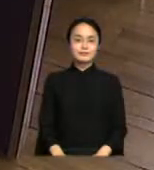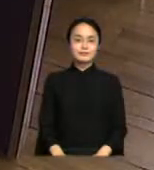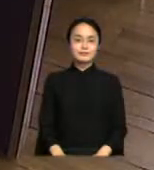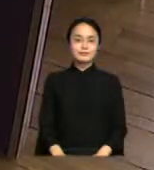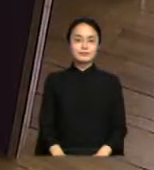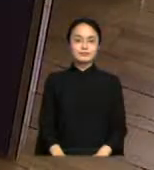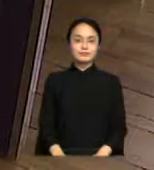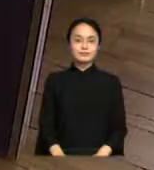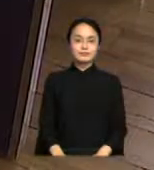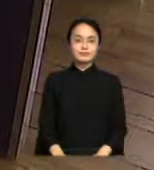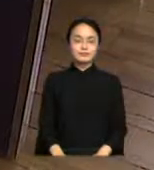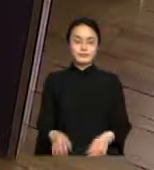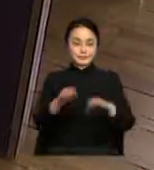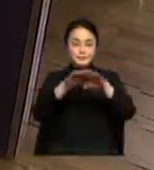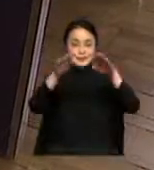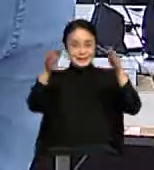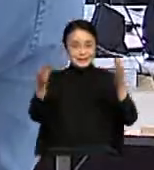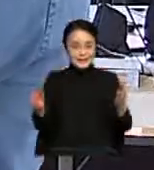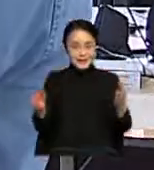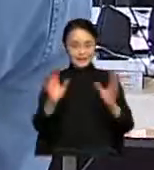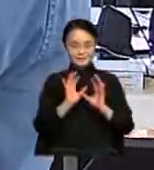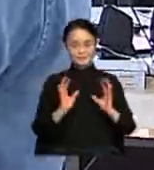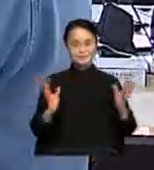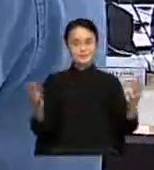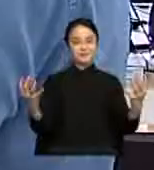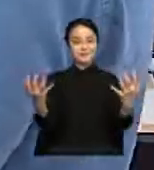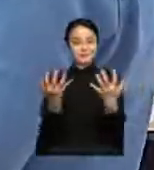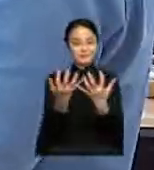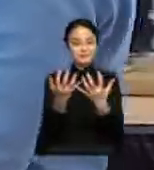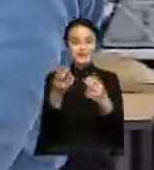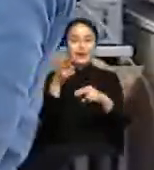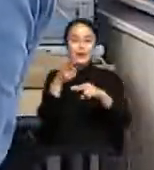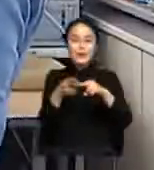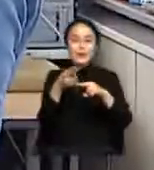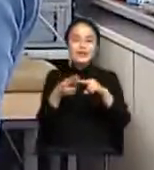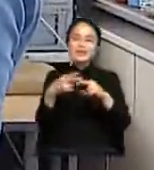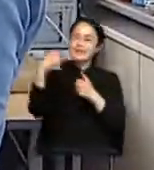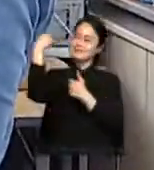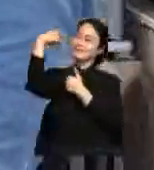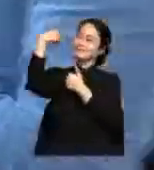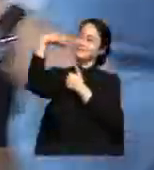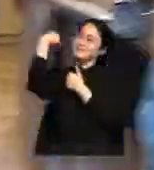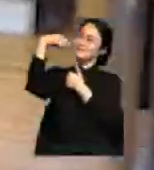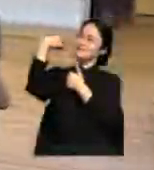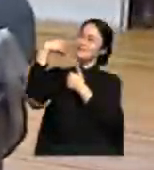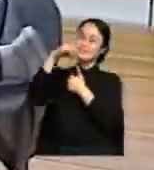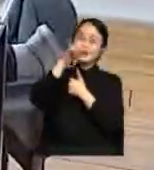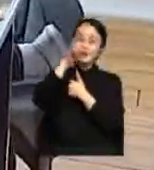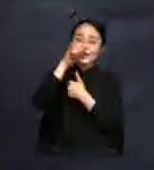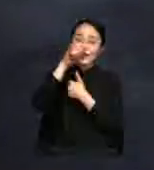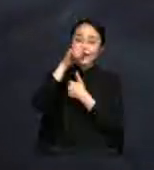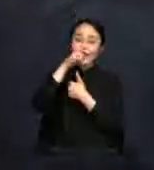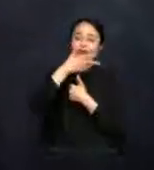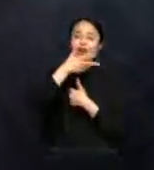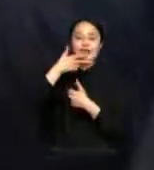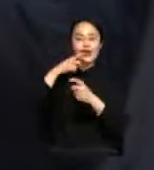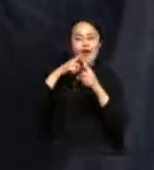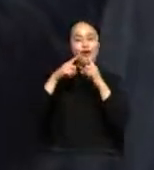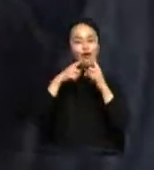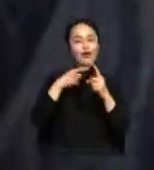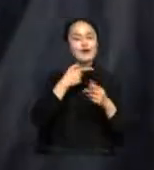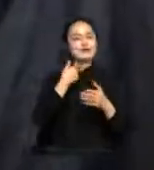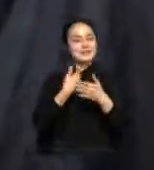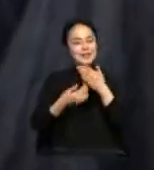식재료가 준비된 식탁에 둘러앉은 학생들. 요리 수업에 앞서 원어민 교사와의 대화로 수업 준비를 시작하고 친구들과